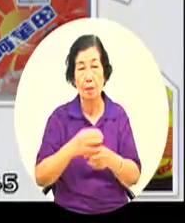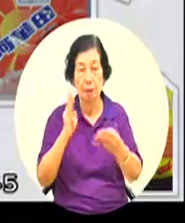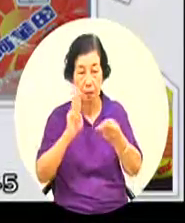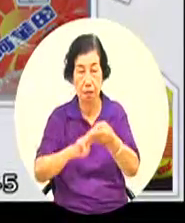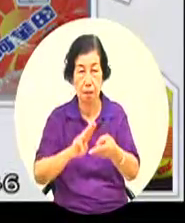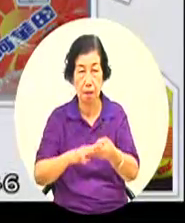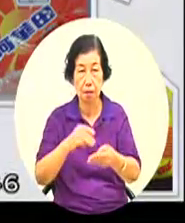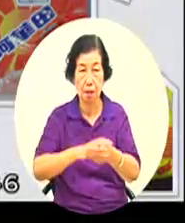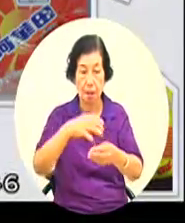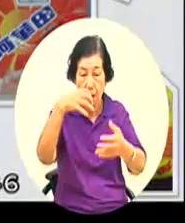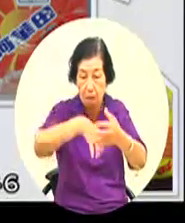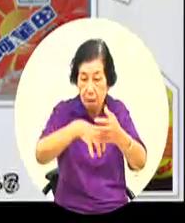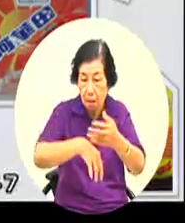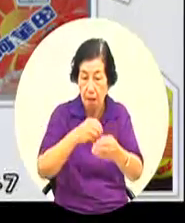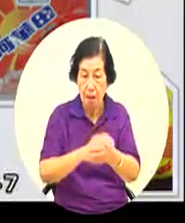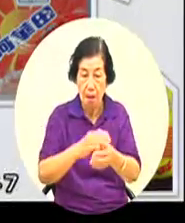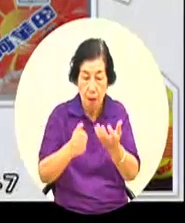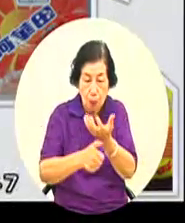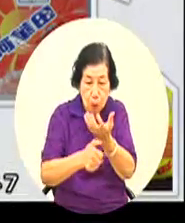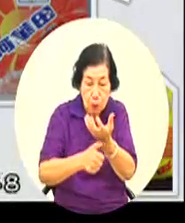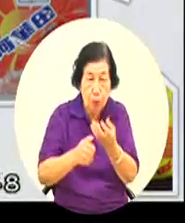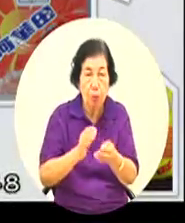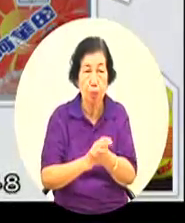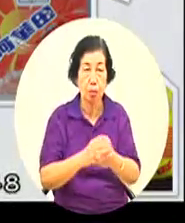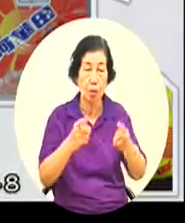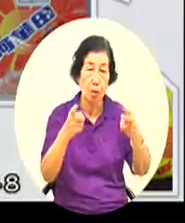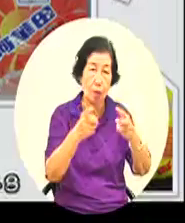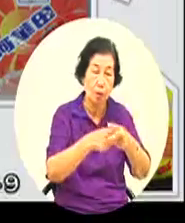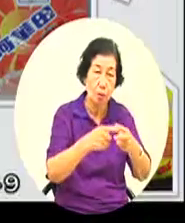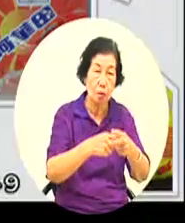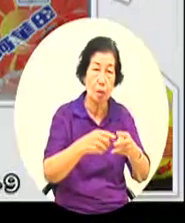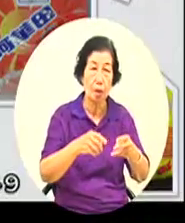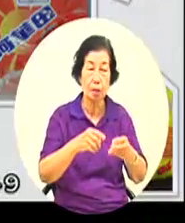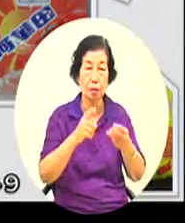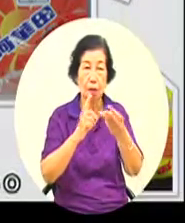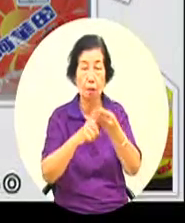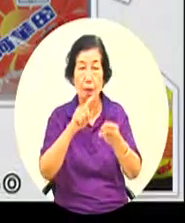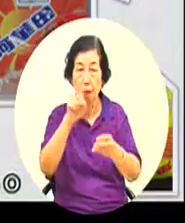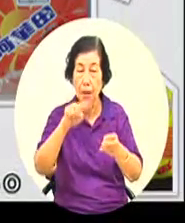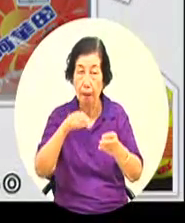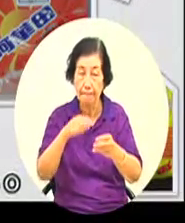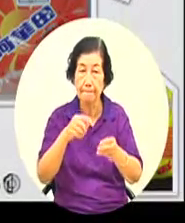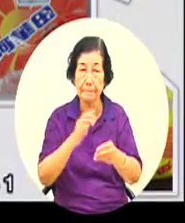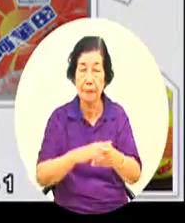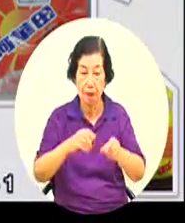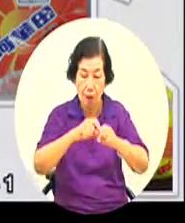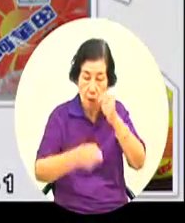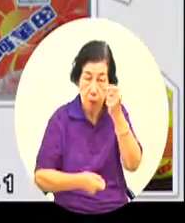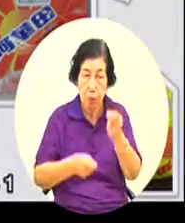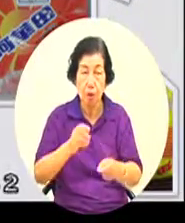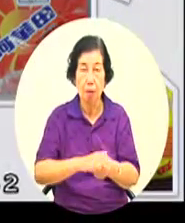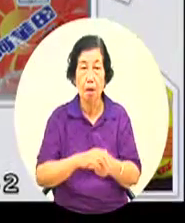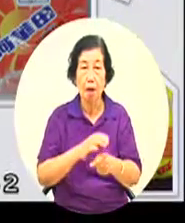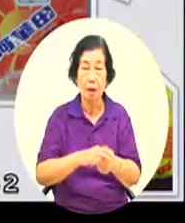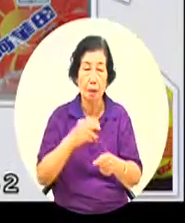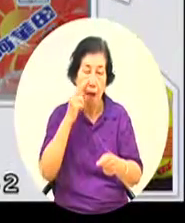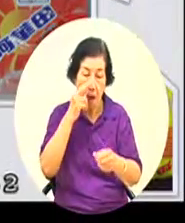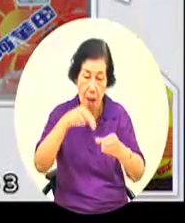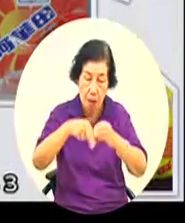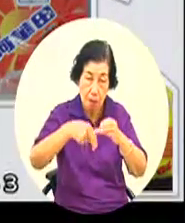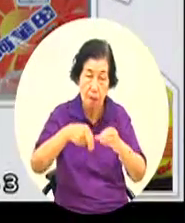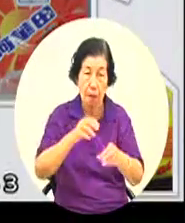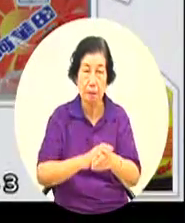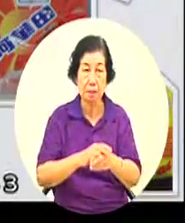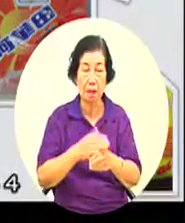品；我们吃的小王子泡面，还有跳跳糖，还有咖啡包，里